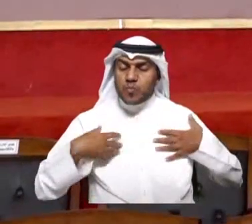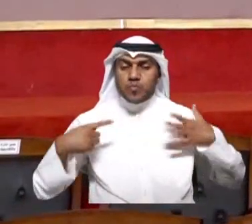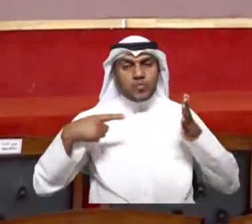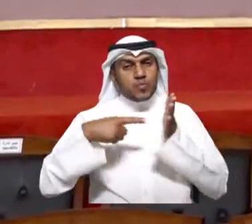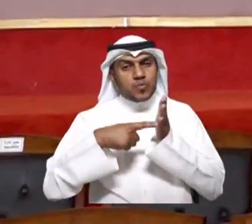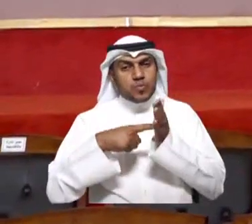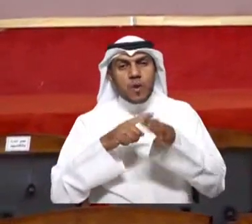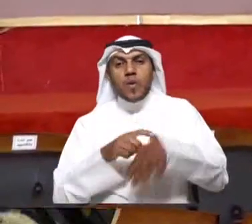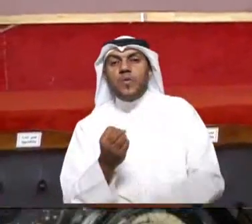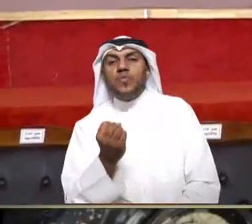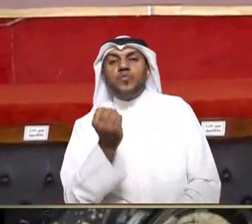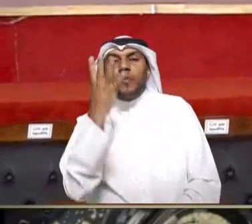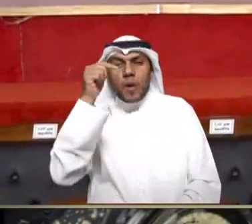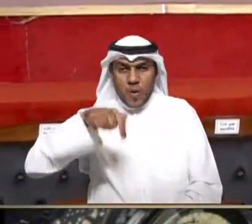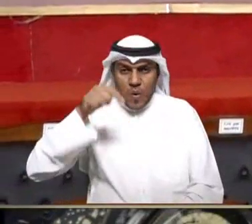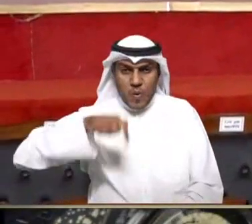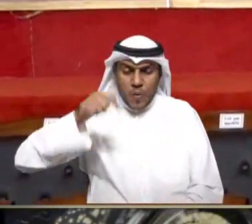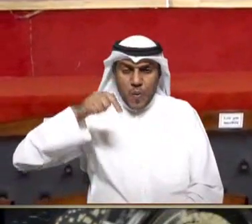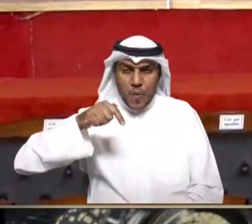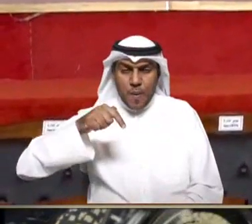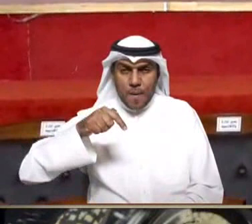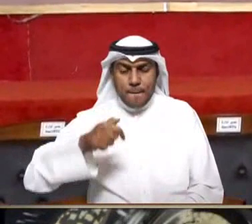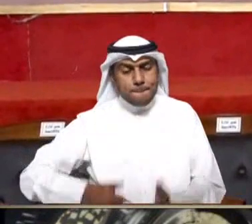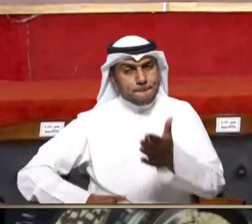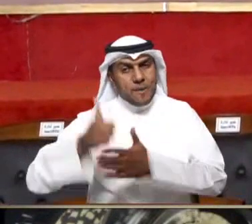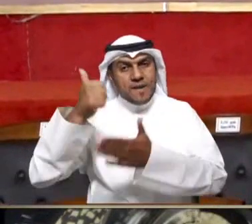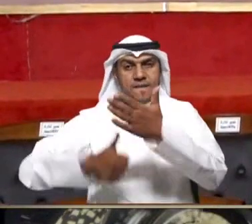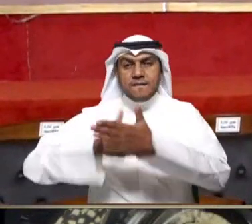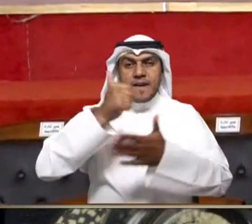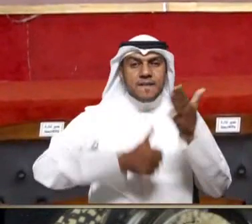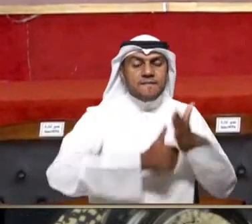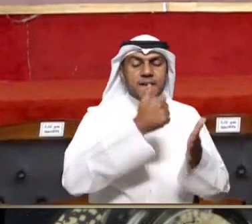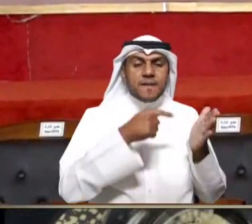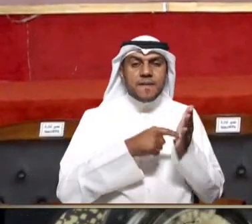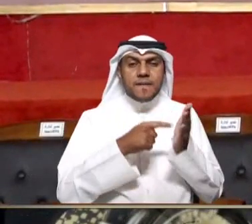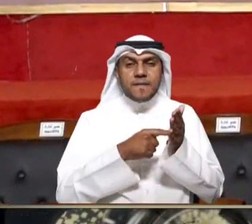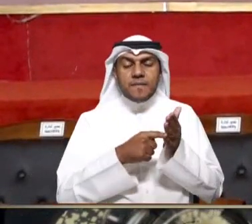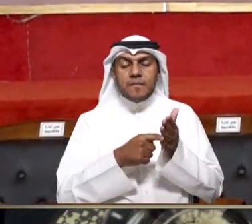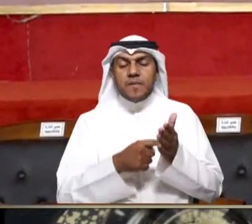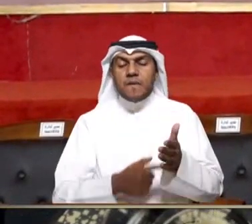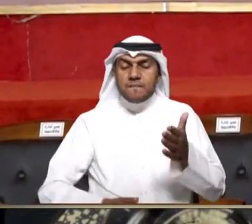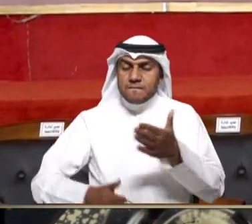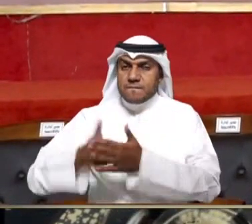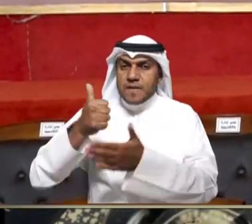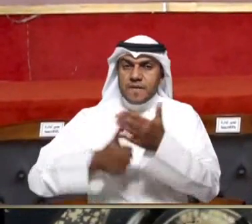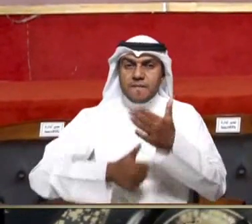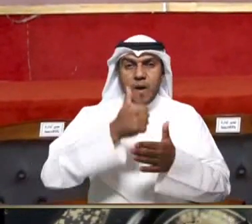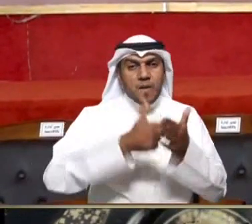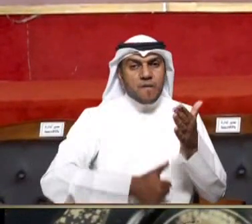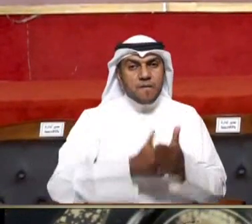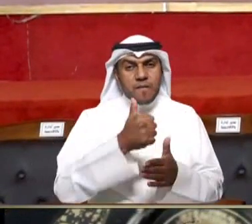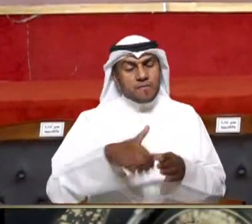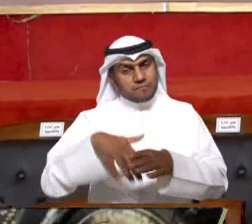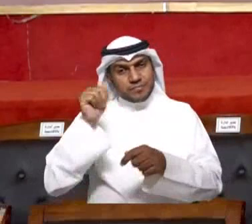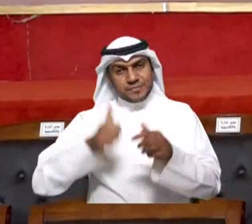هذا اليوم بتخريج كوكبة من أبنائنا طلبة معهد ضباط الصف، حملة دبلوم حاصلين